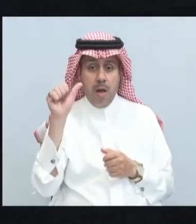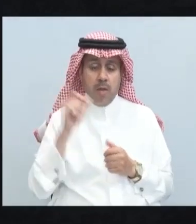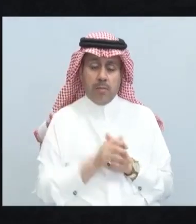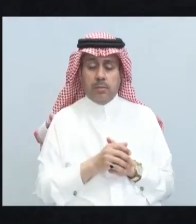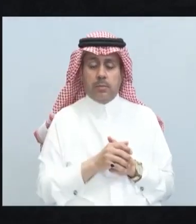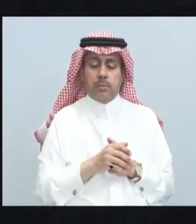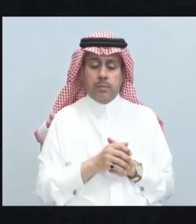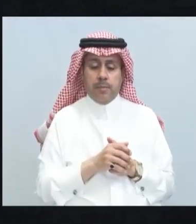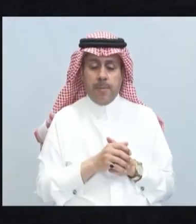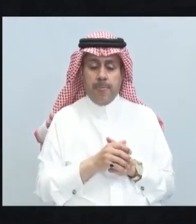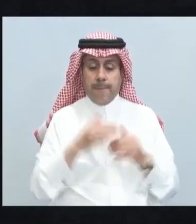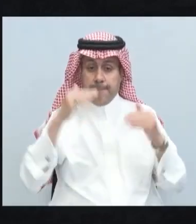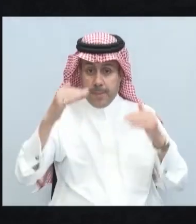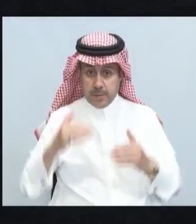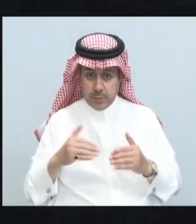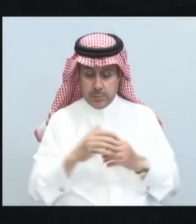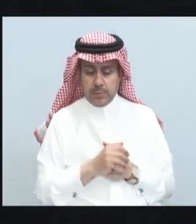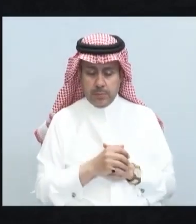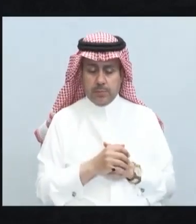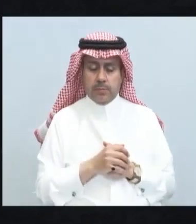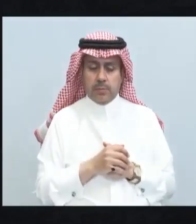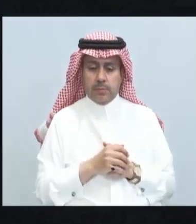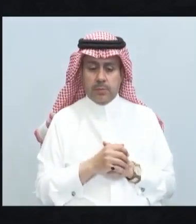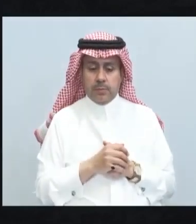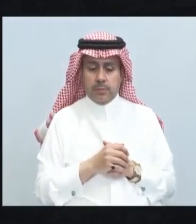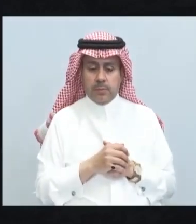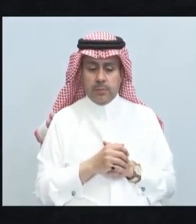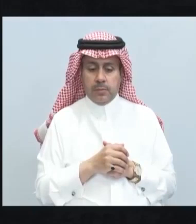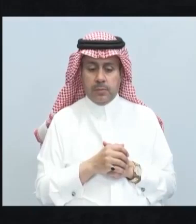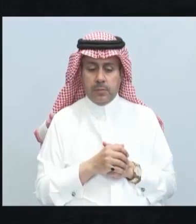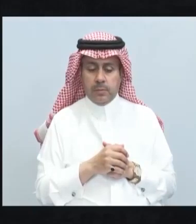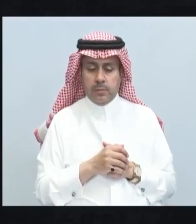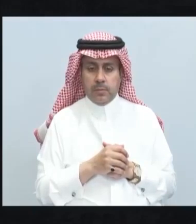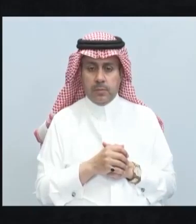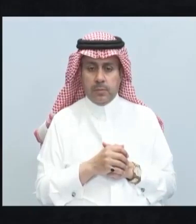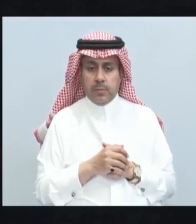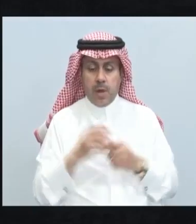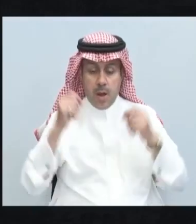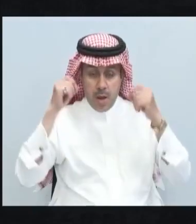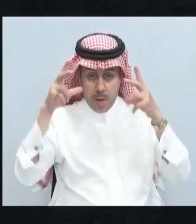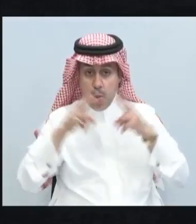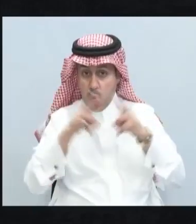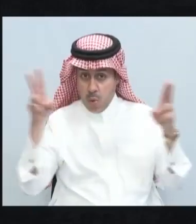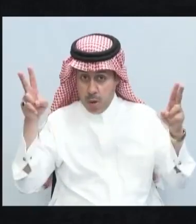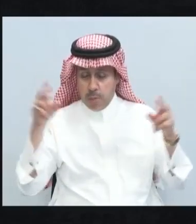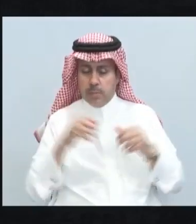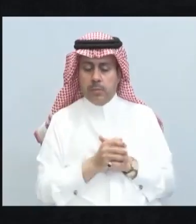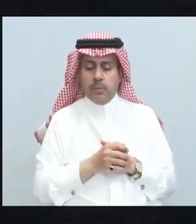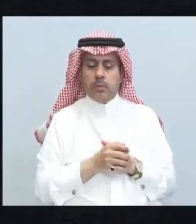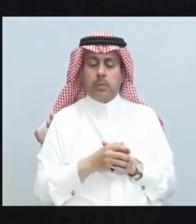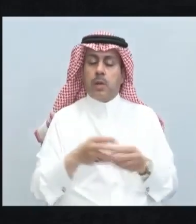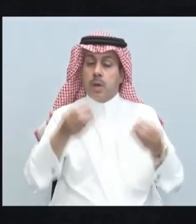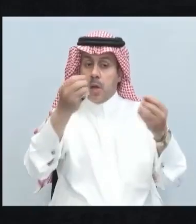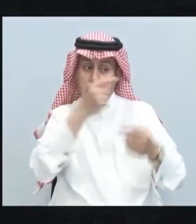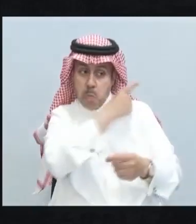وكيع سوء حفظي فارشدني الى ترك المعاصي واخبرني بان العلم نور ونور الله لا يهدى